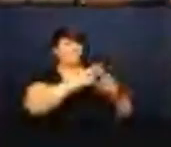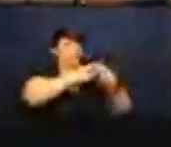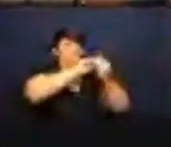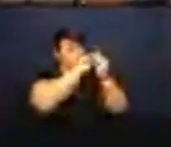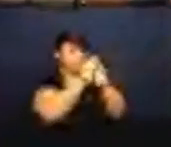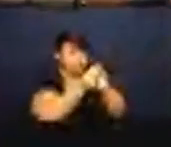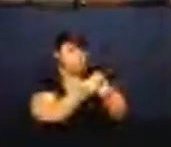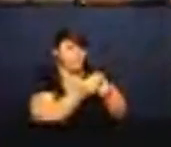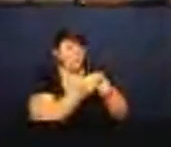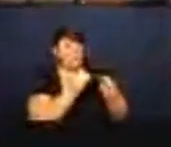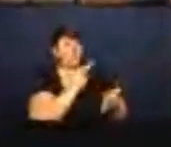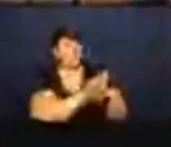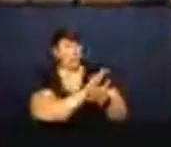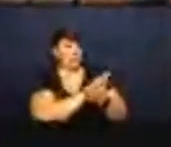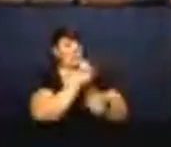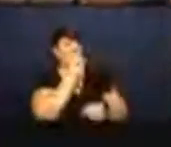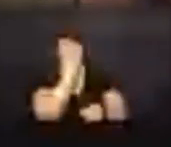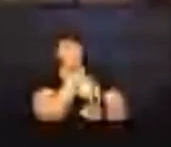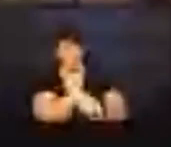Mwongozo wa CDC ni kuwa